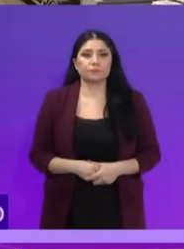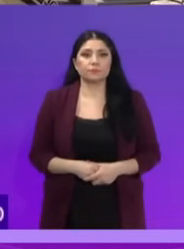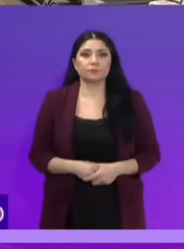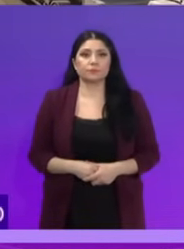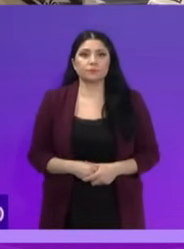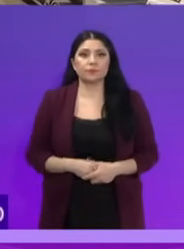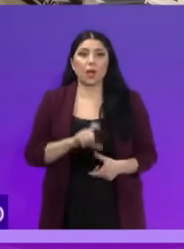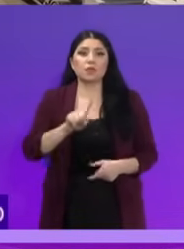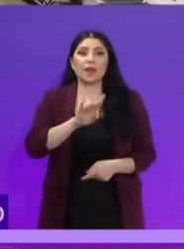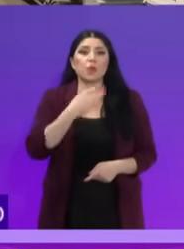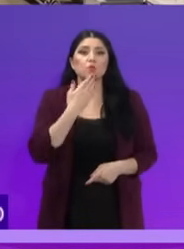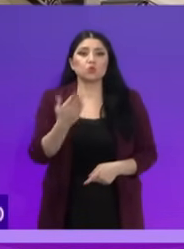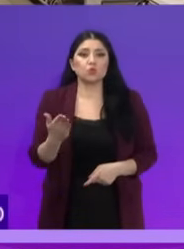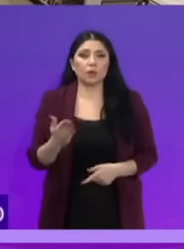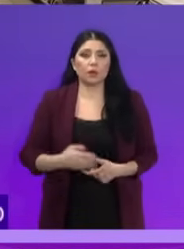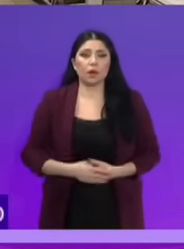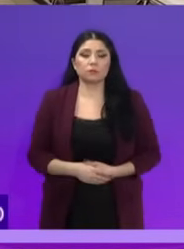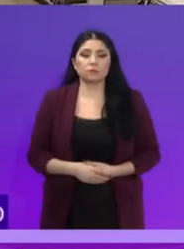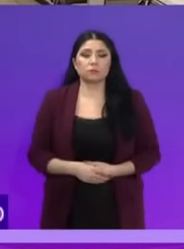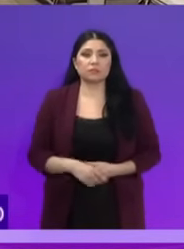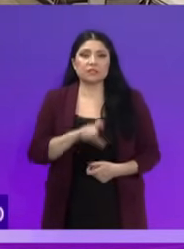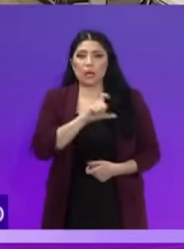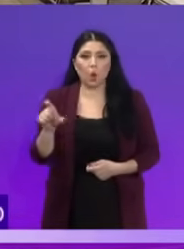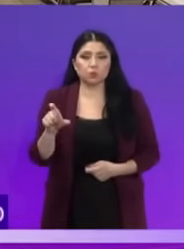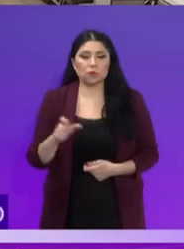de nemulțumirea aceasta din cauza